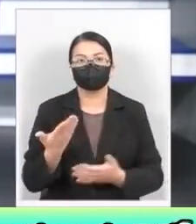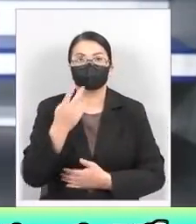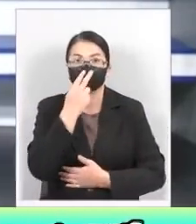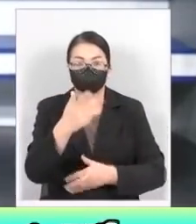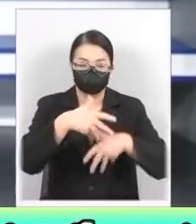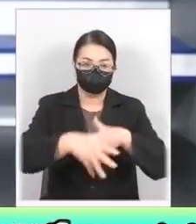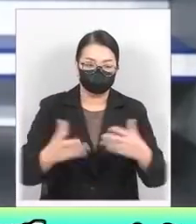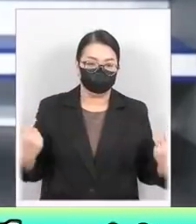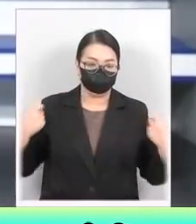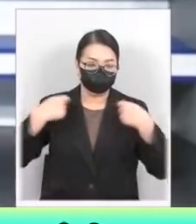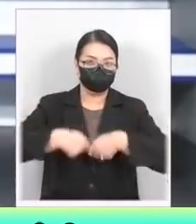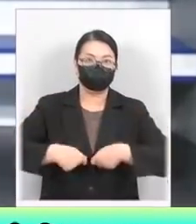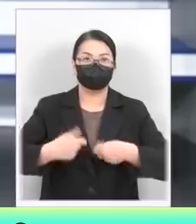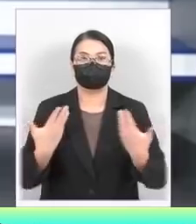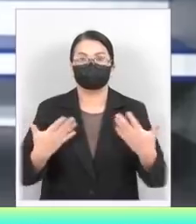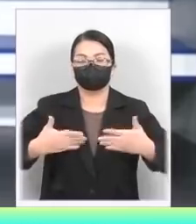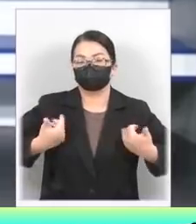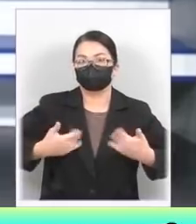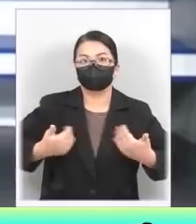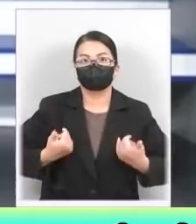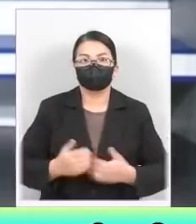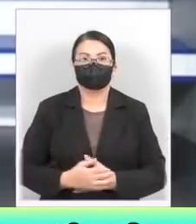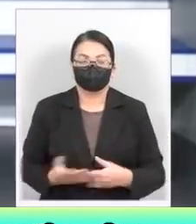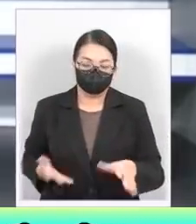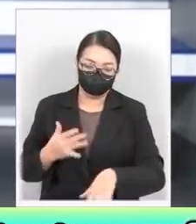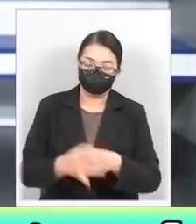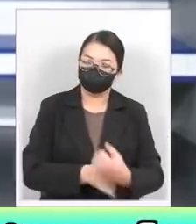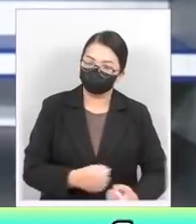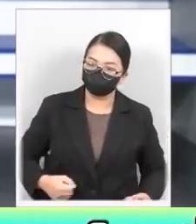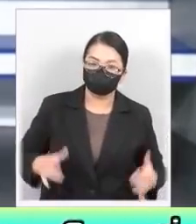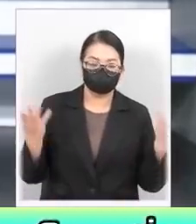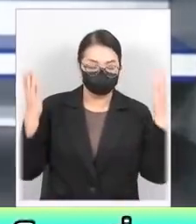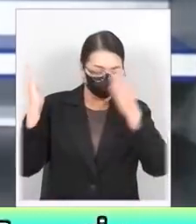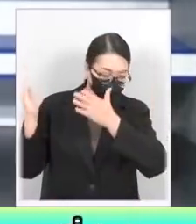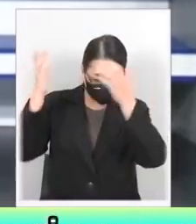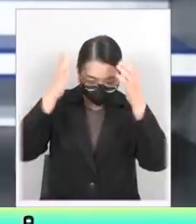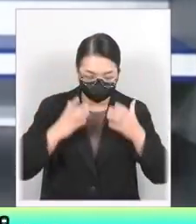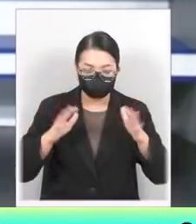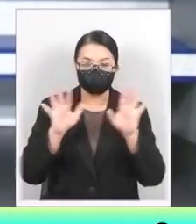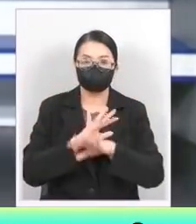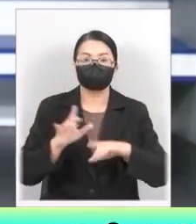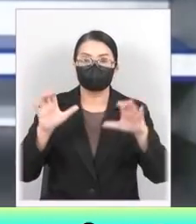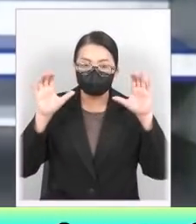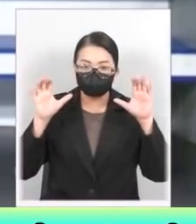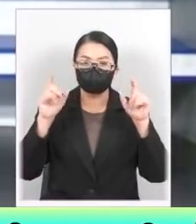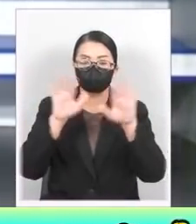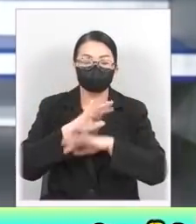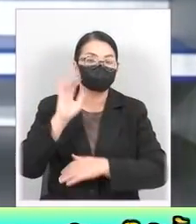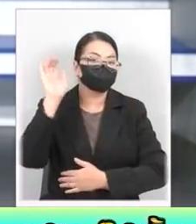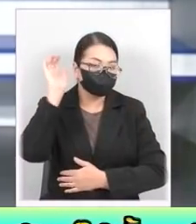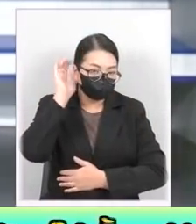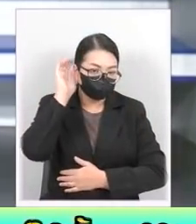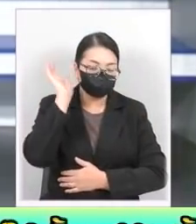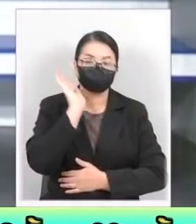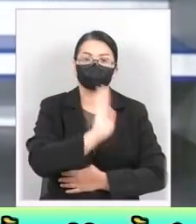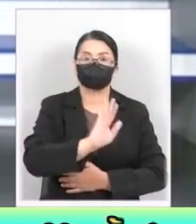าโอ้ยนุ่งเบาห่มเบาสลงบ้างผ้าขาวม้าบ้างนะครับตามสภาพอากาศเพราะว่าประเพณีจัดขึ้นเป็นประจำในช่วงเดือน4ต้นร้อน